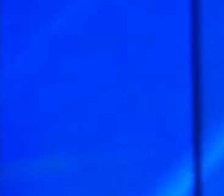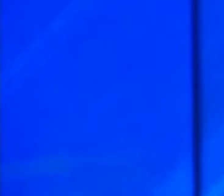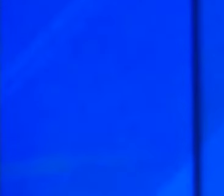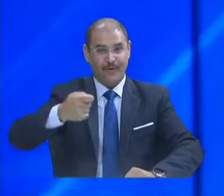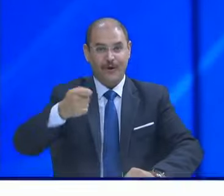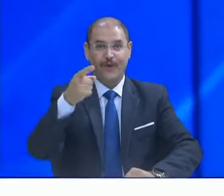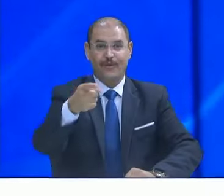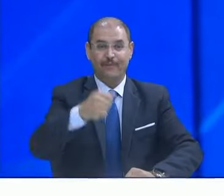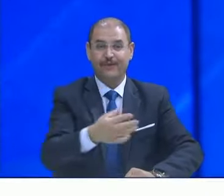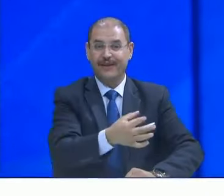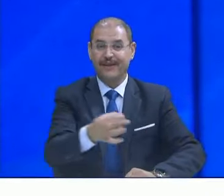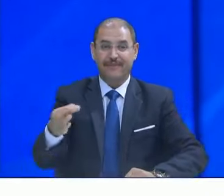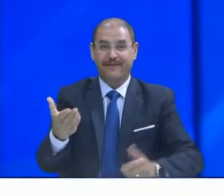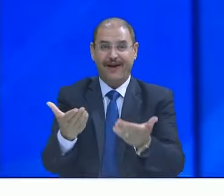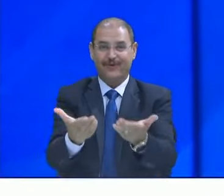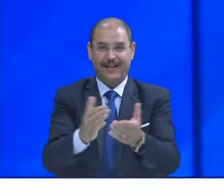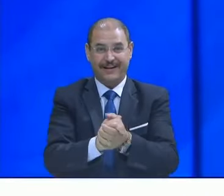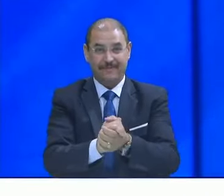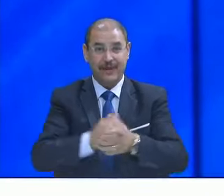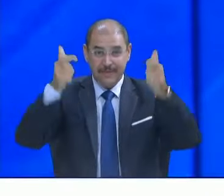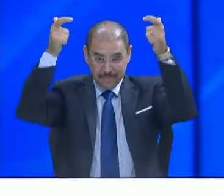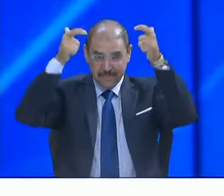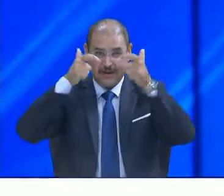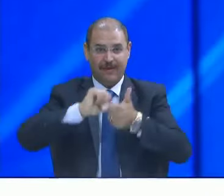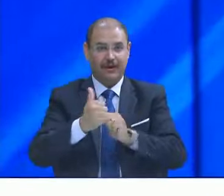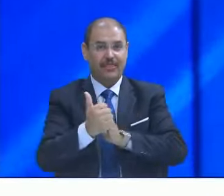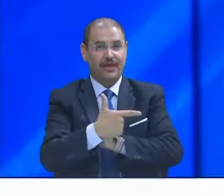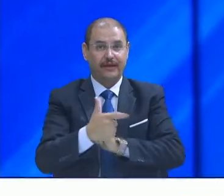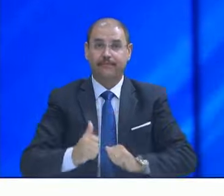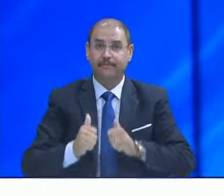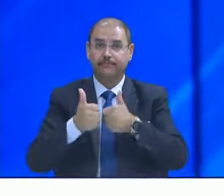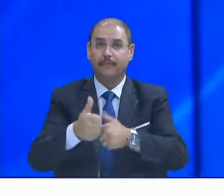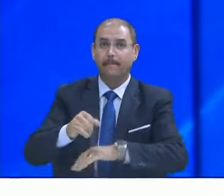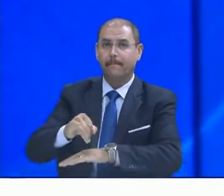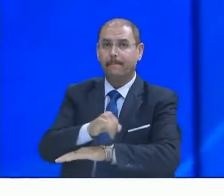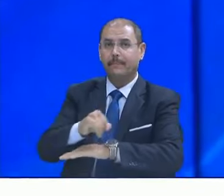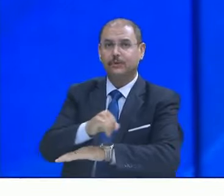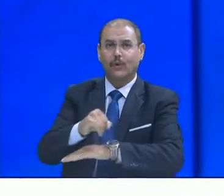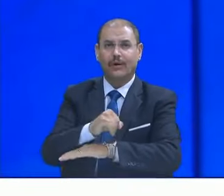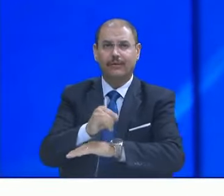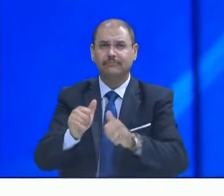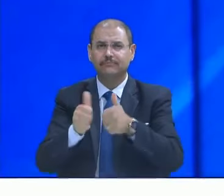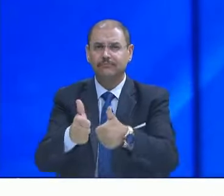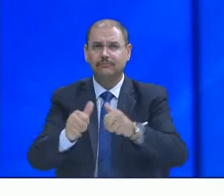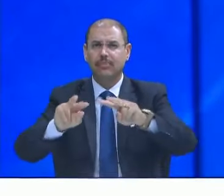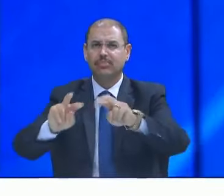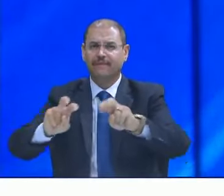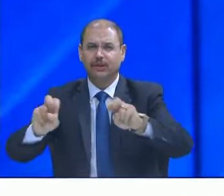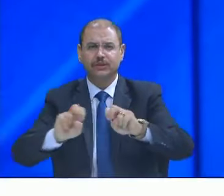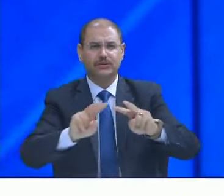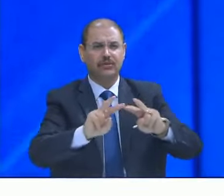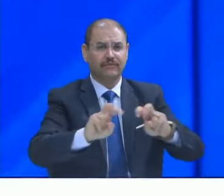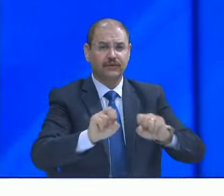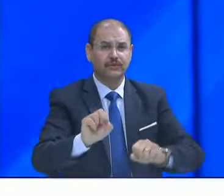تبع جلاله الملك عبد الله الثاني تقدم سير العمل في عدد من المشاريع التنمويه في قطاعي السياحه والبيئه ا